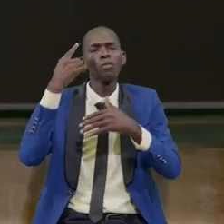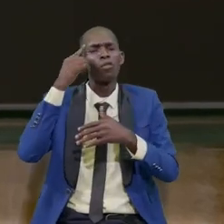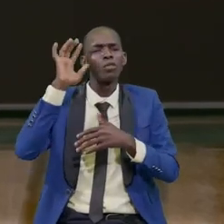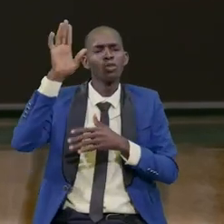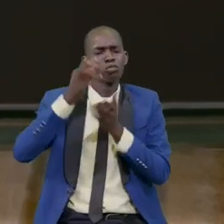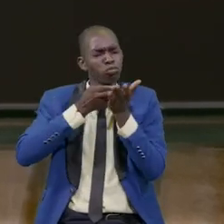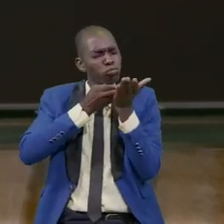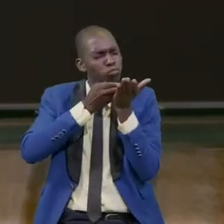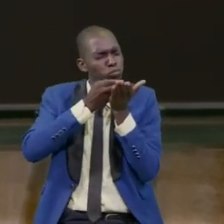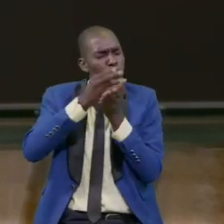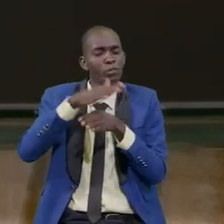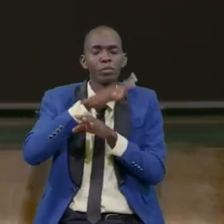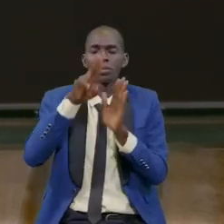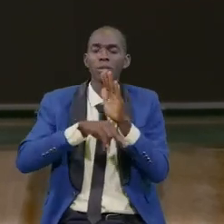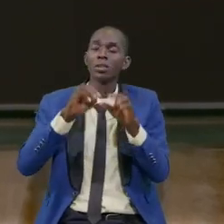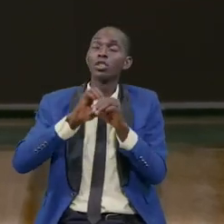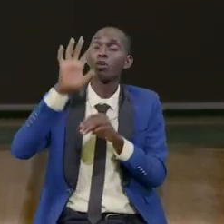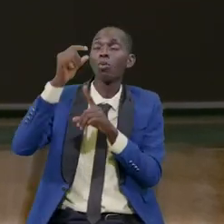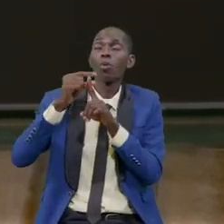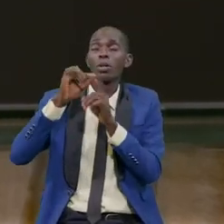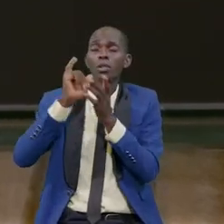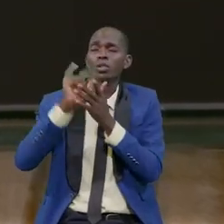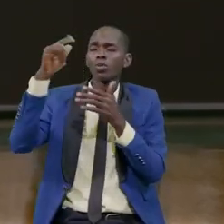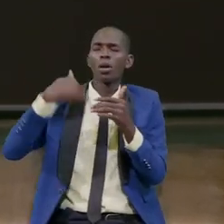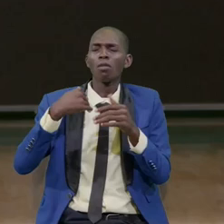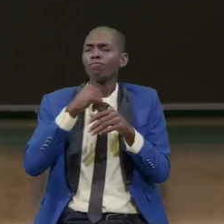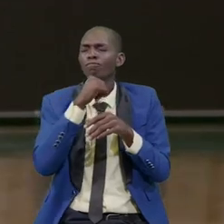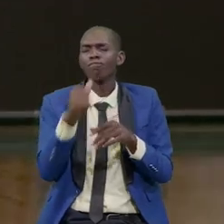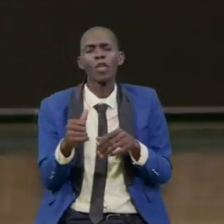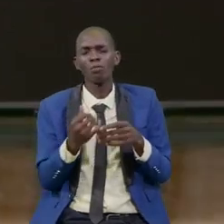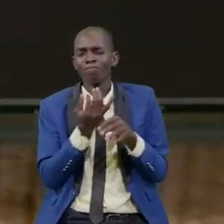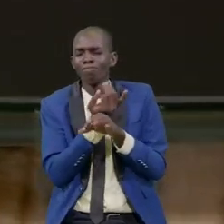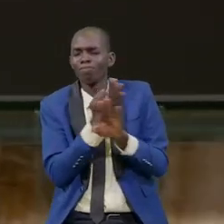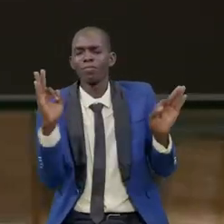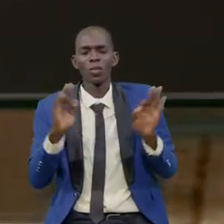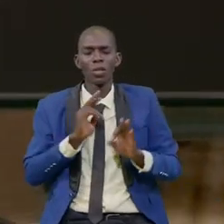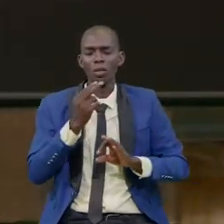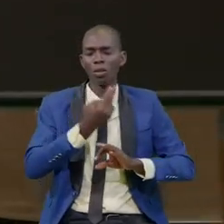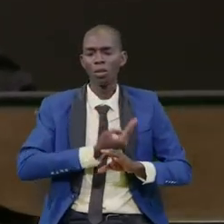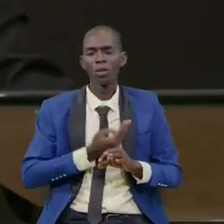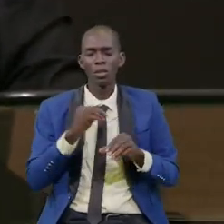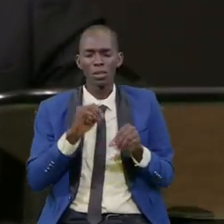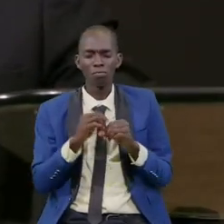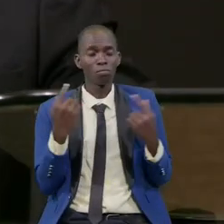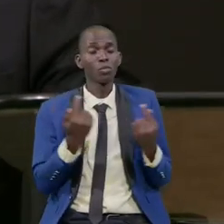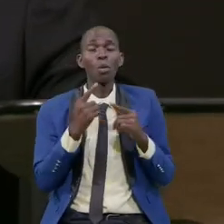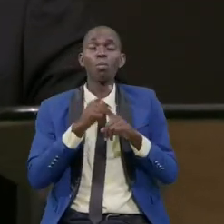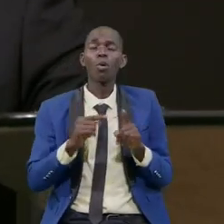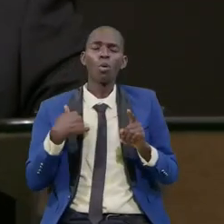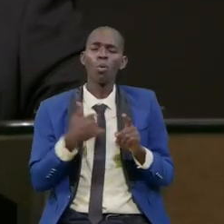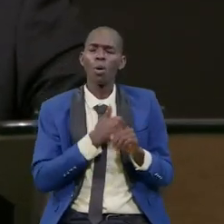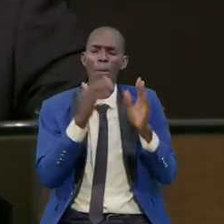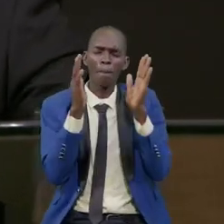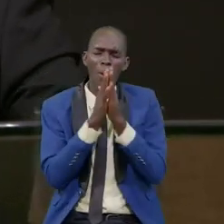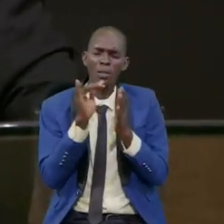merci pour la sincérité de la parole qui ne nous épargne pas. Nous prions que le feu de